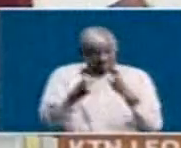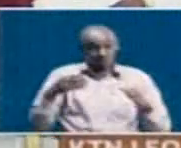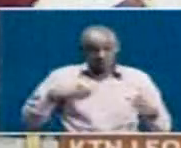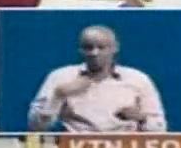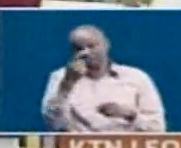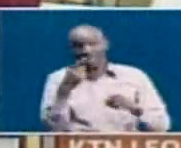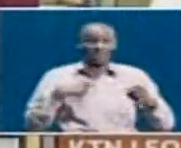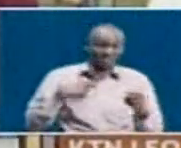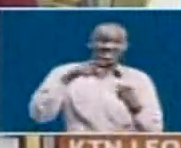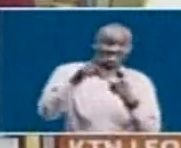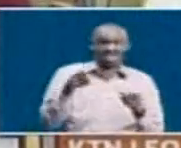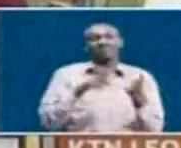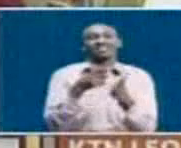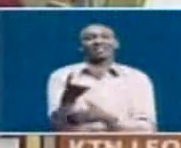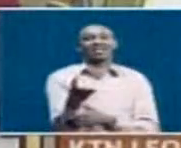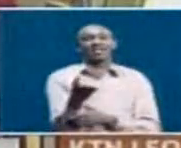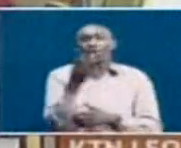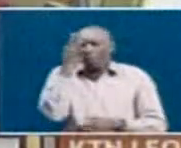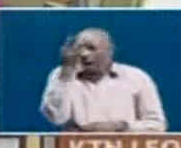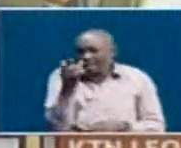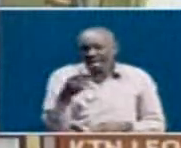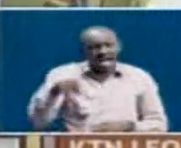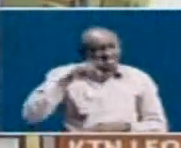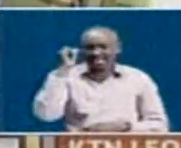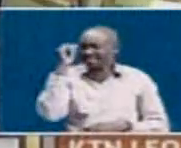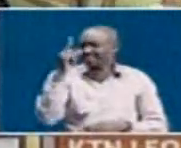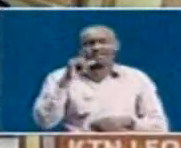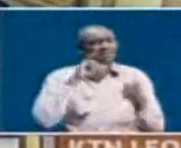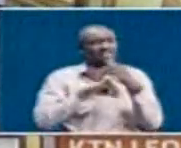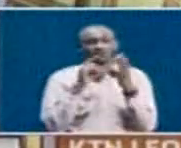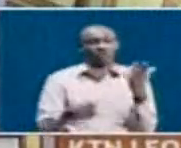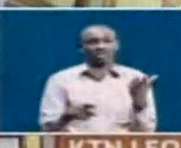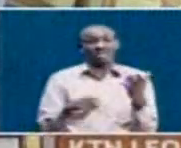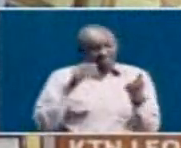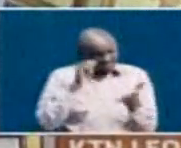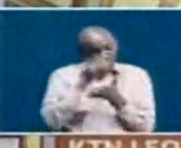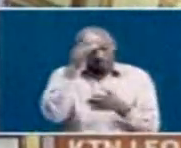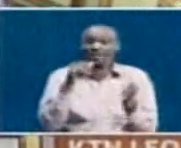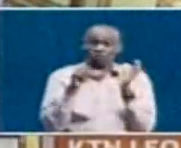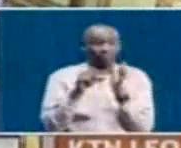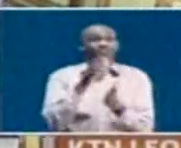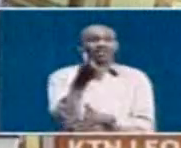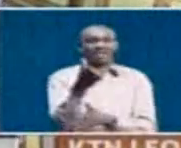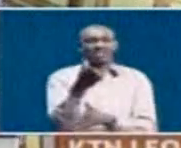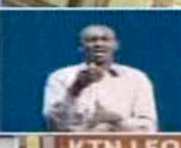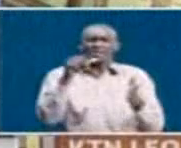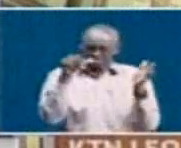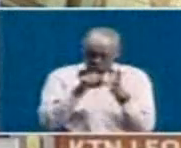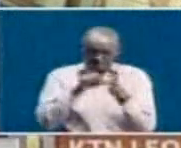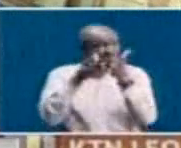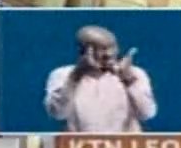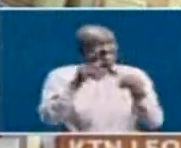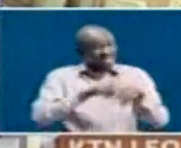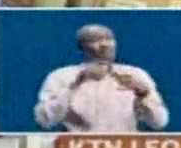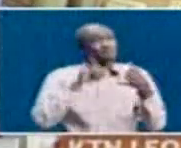kwa sababu kumetokea na itilafu. Hii ina maana kwamba hatujaelewa ndoa ni nini, ndio maana yake tukawa na zile kasoro. Kwa hivyo kasoro na itilafu kitokea katika